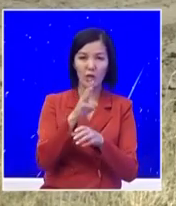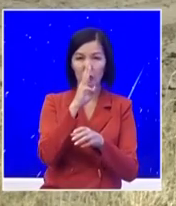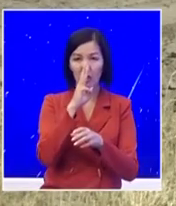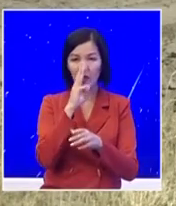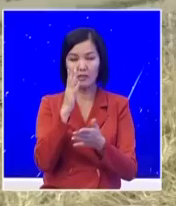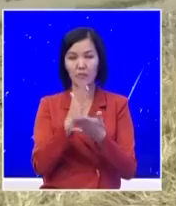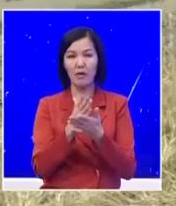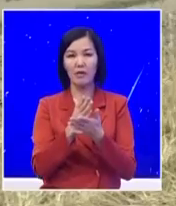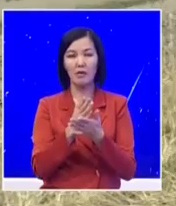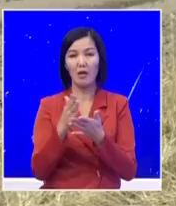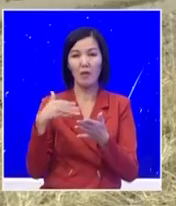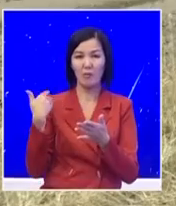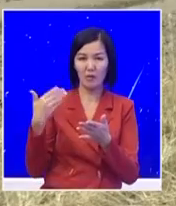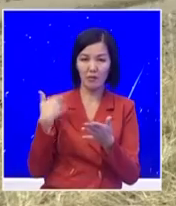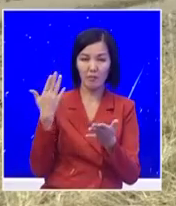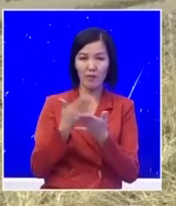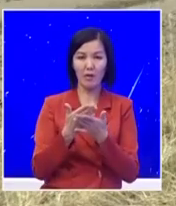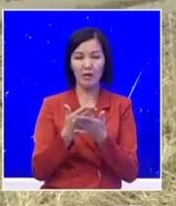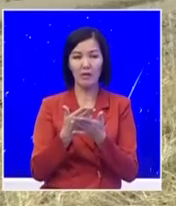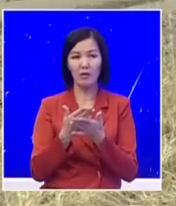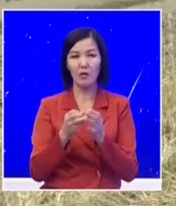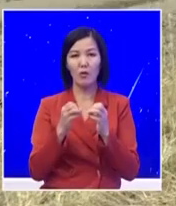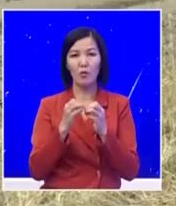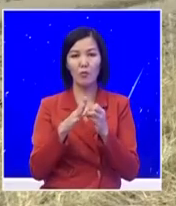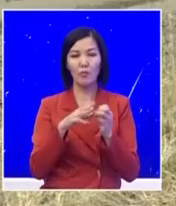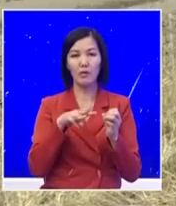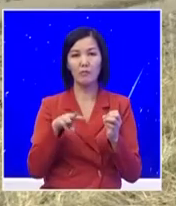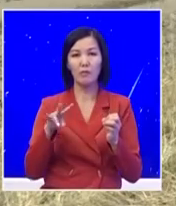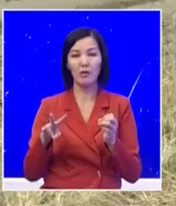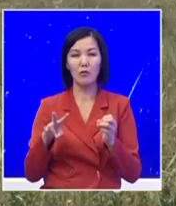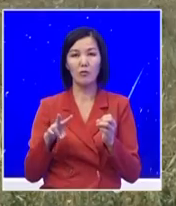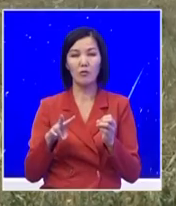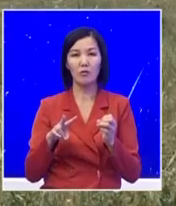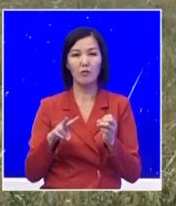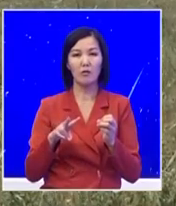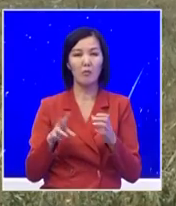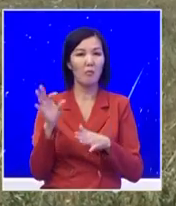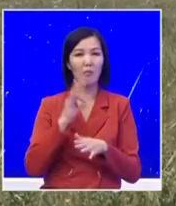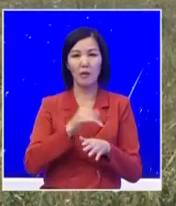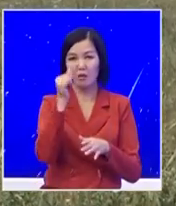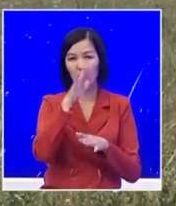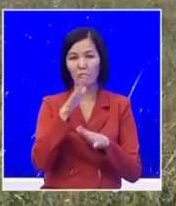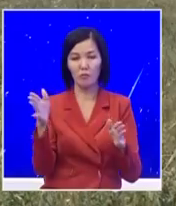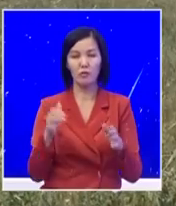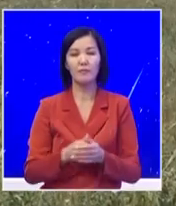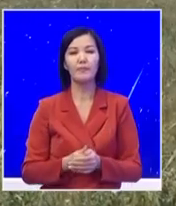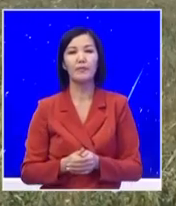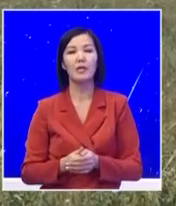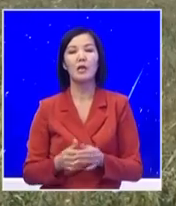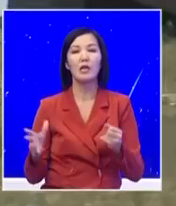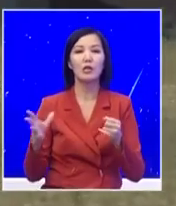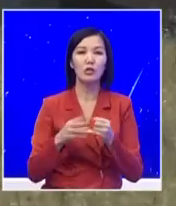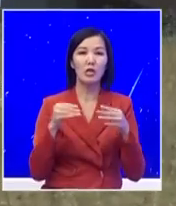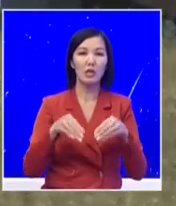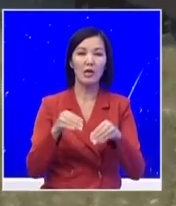бар дегендей. Енді 15 миллион мен биыл қайтарып аламайтын шығармын. Жалпы Ескелді ауданы егіншілікке қолайлы.